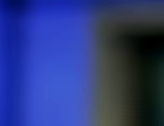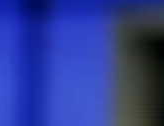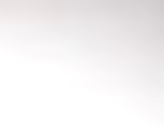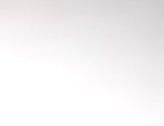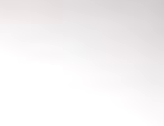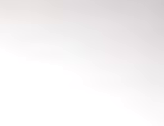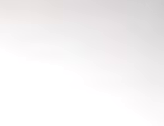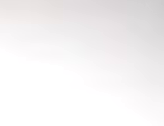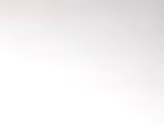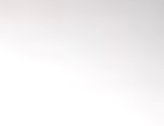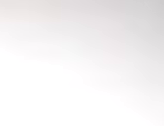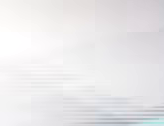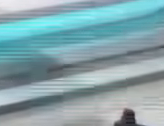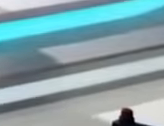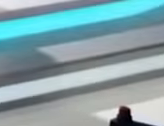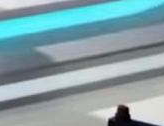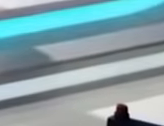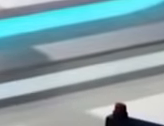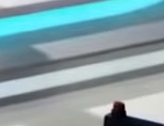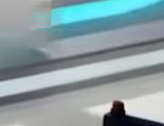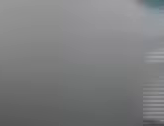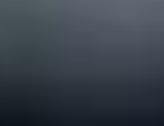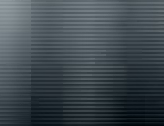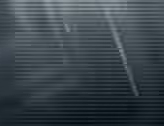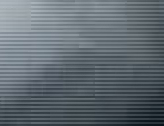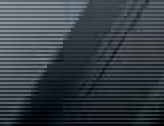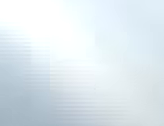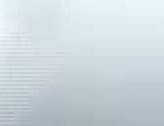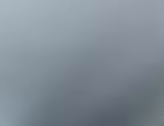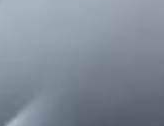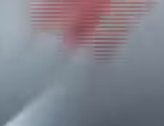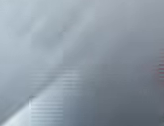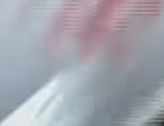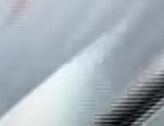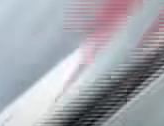Live mula sa GMA Network Center, ito ang 24 Horas.